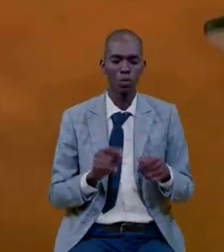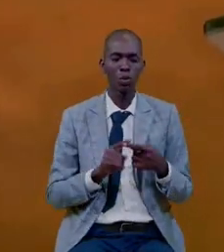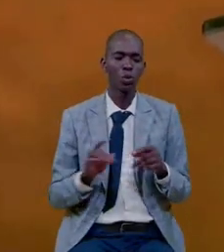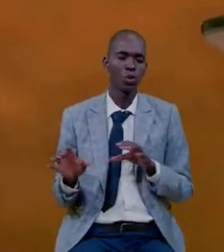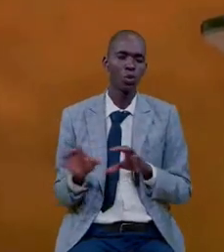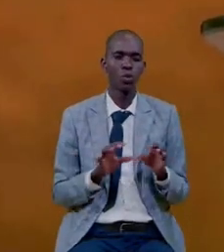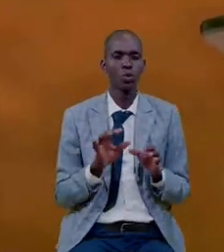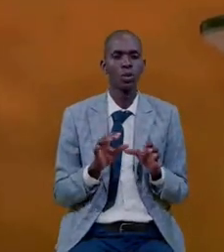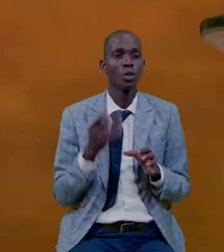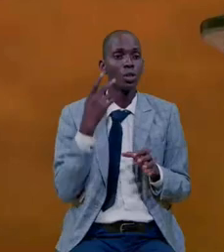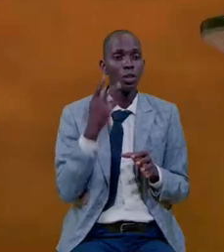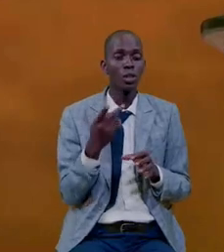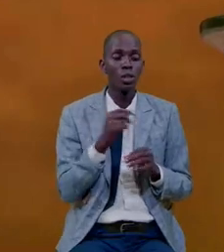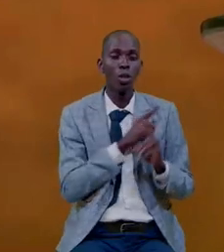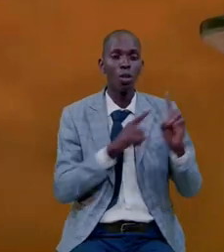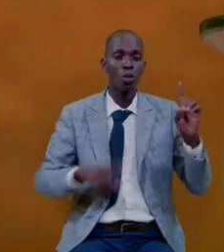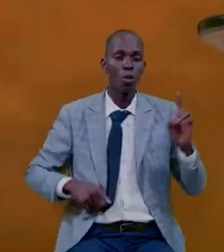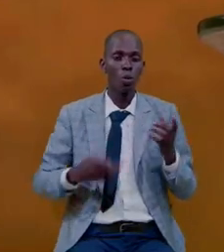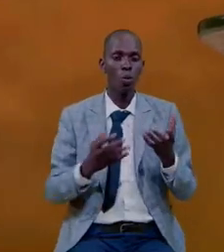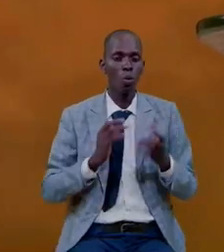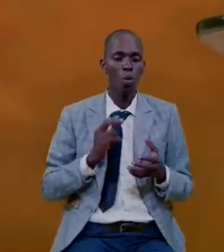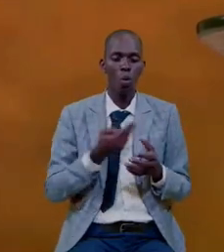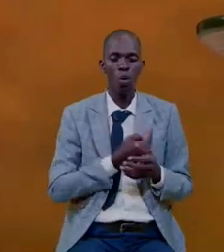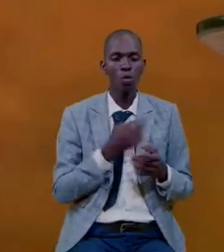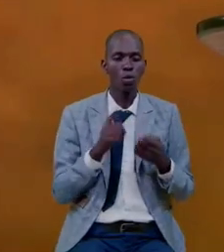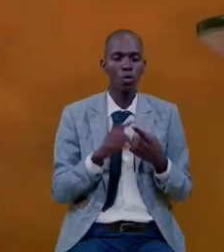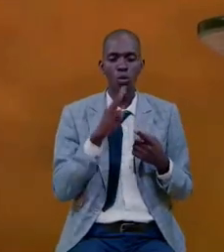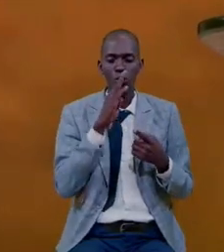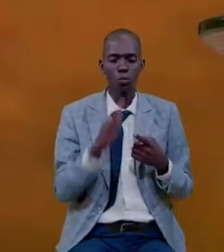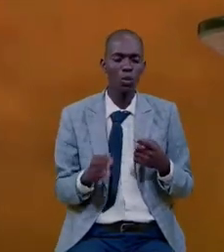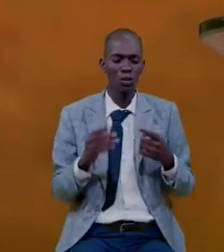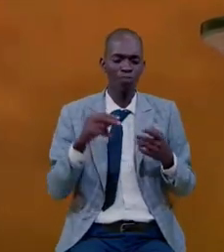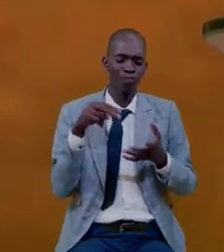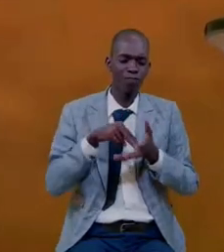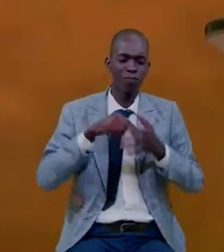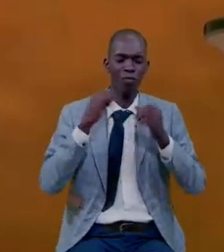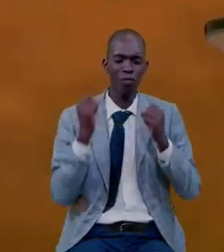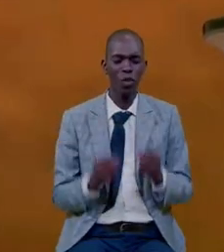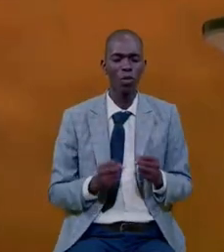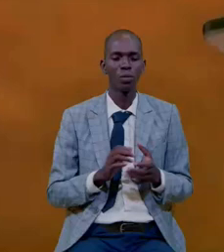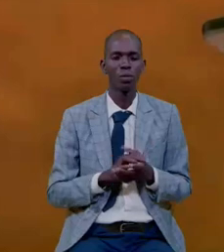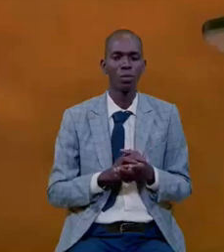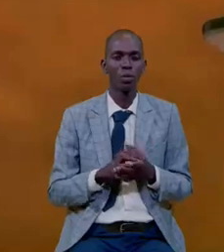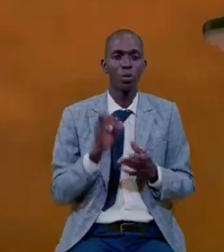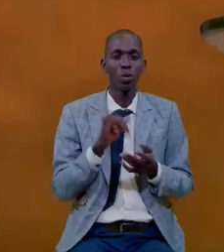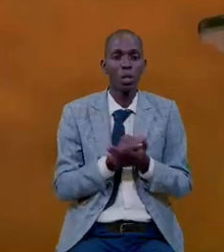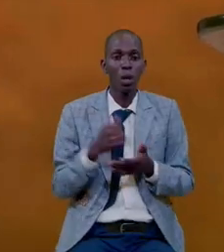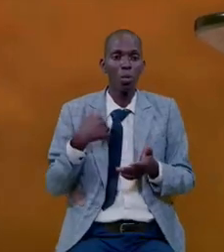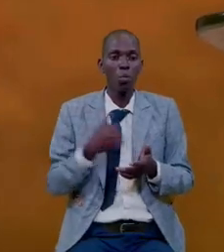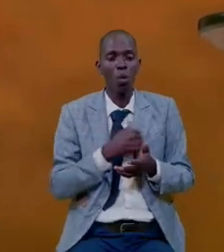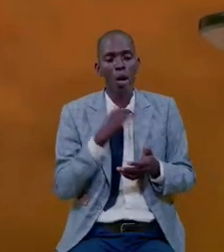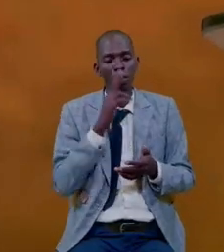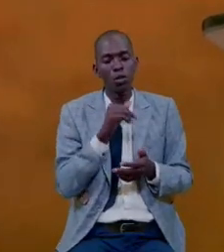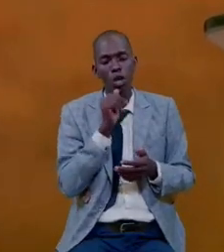ferme. Le Seigneur veut que nous soyons fermes, que nous ne soyons pas des gens qui ondulent, qui vacillent